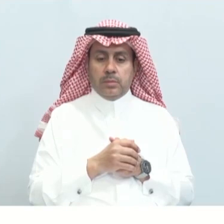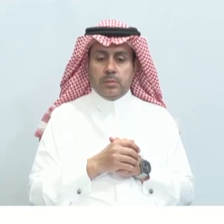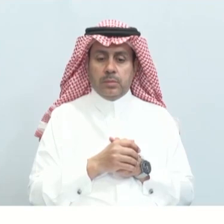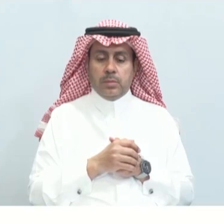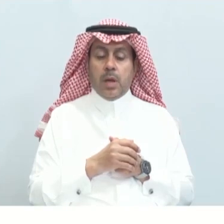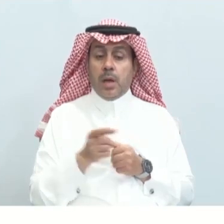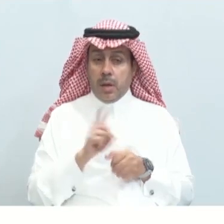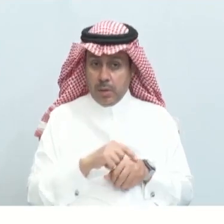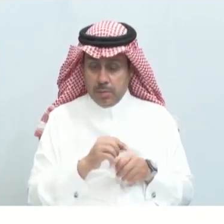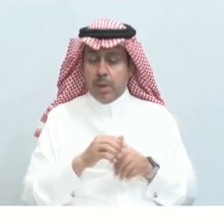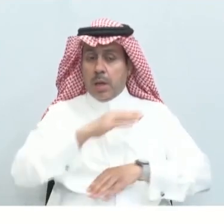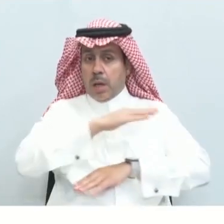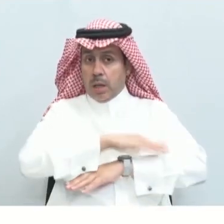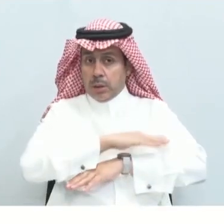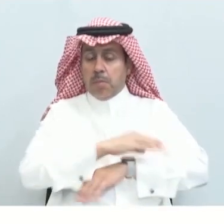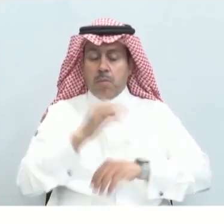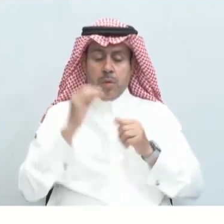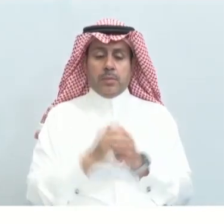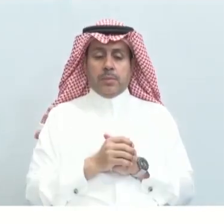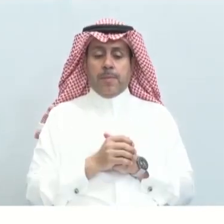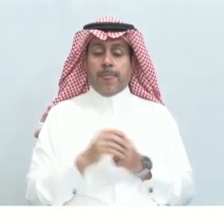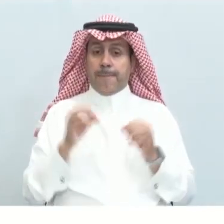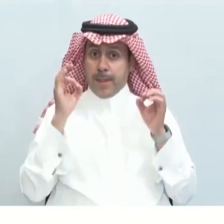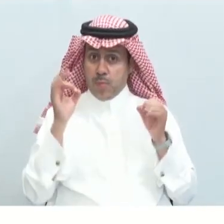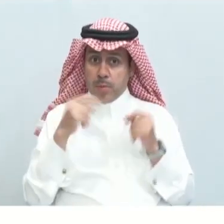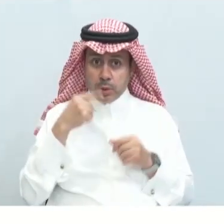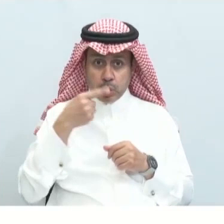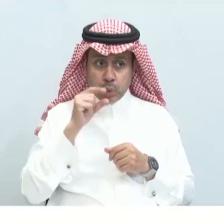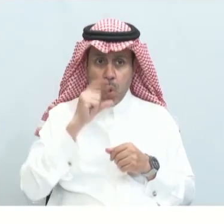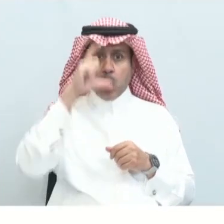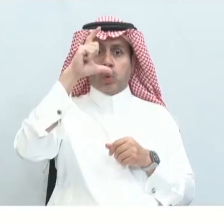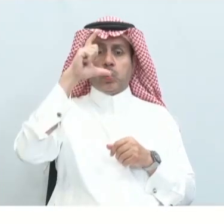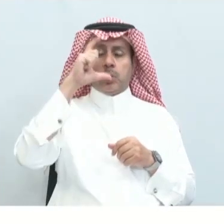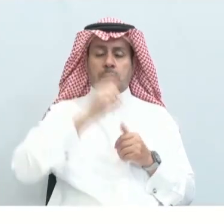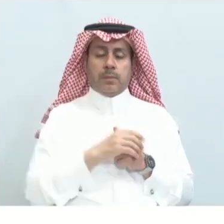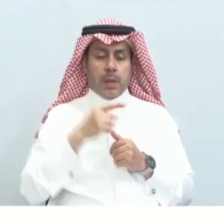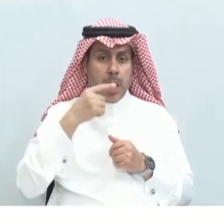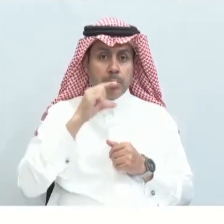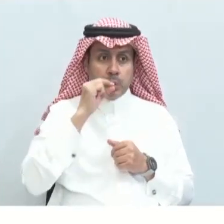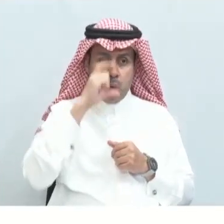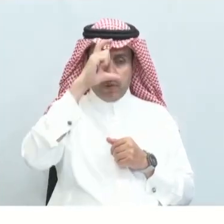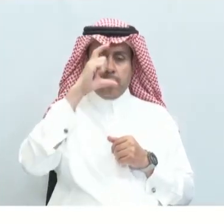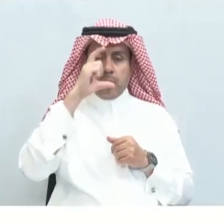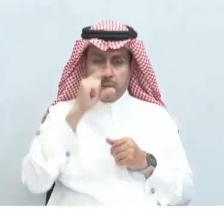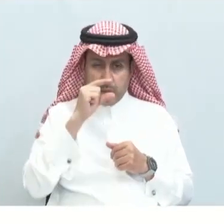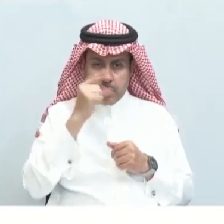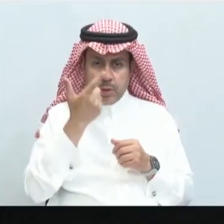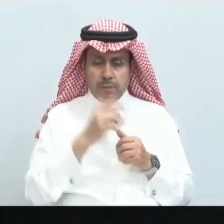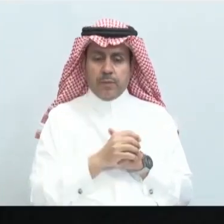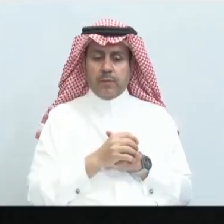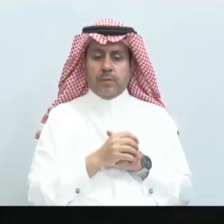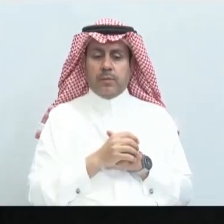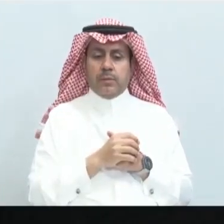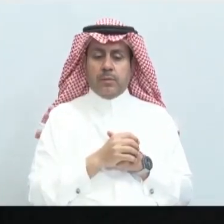ايضا من الاداب المهمه الاهتمام بمستوى الصوت الاهتمام بمستوى الصوت فكيف يكون ذلك